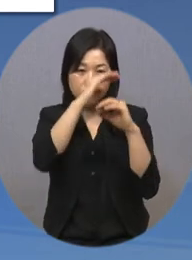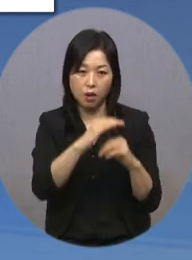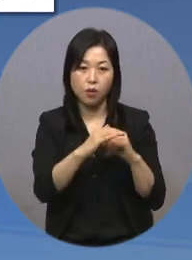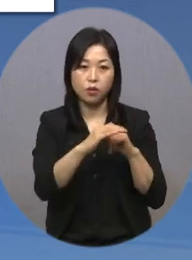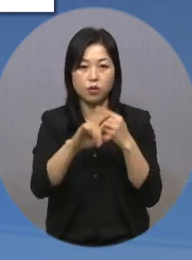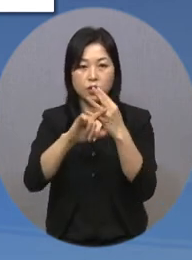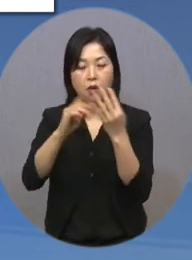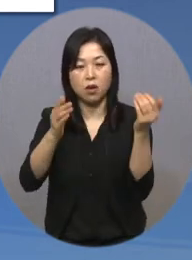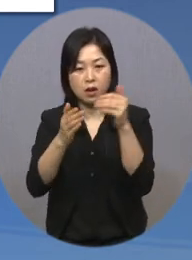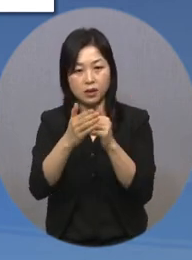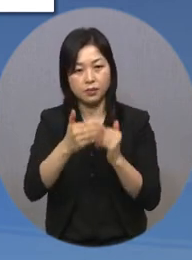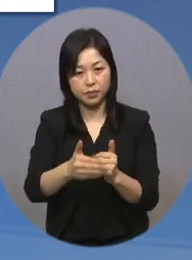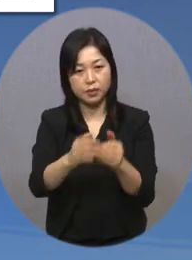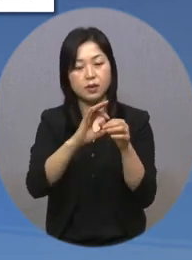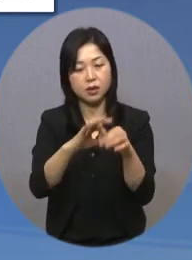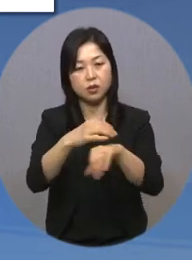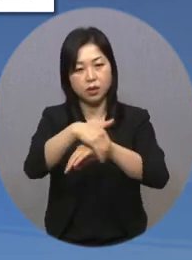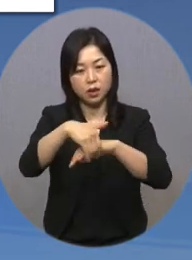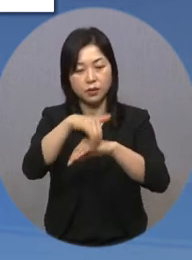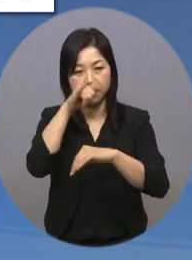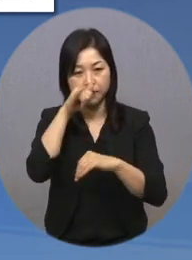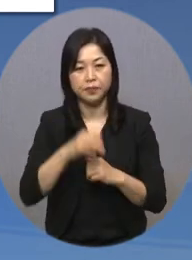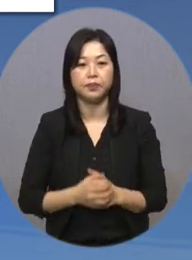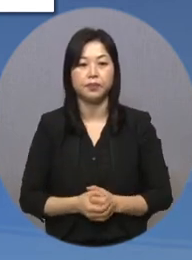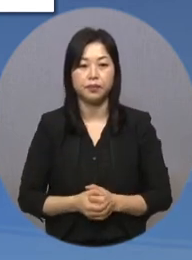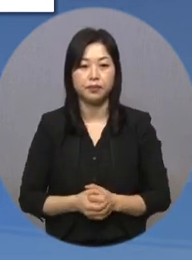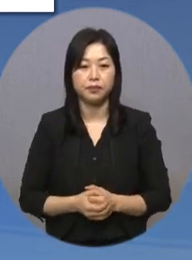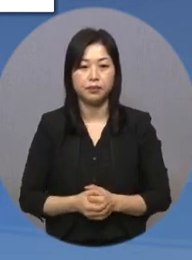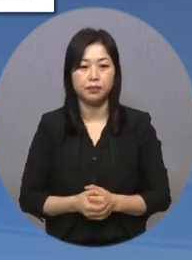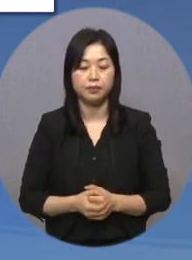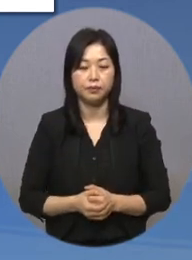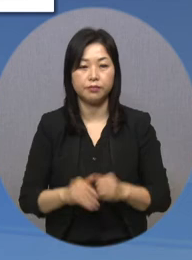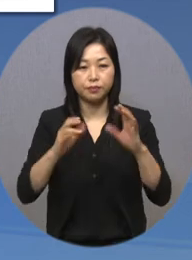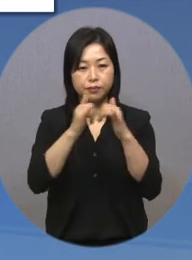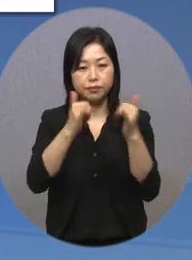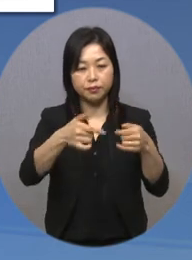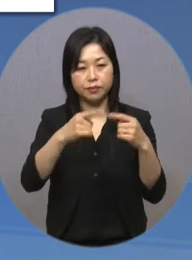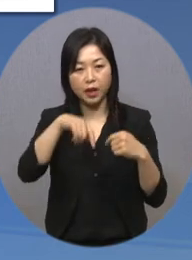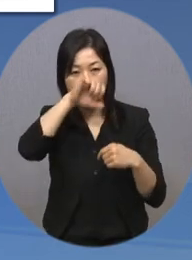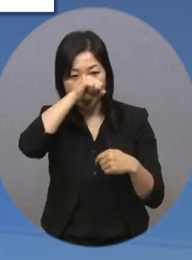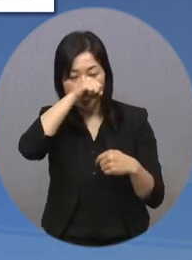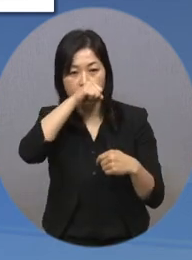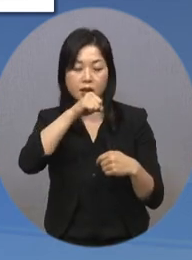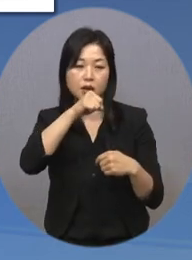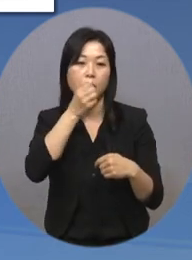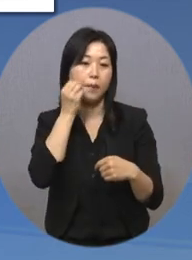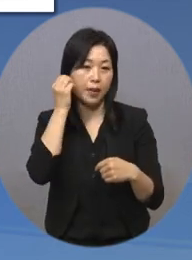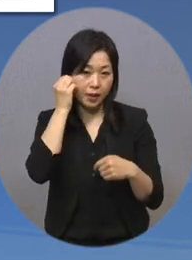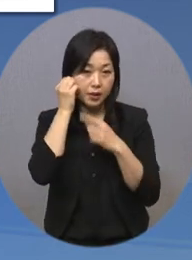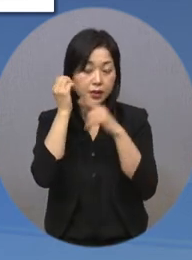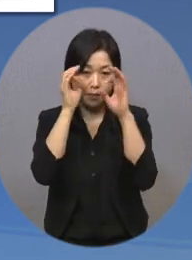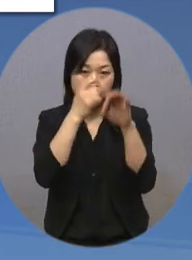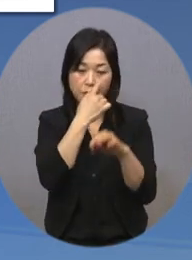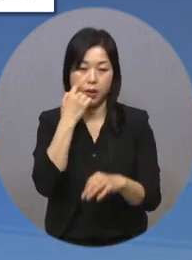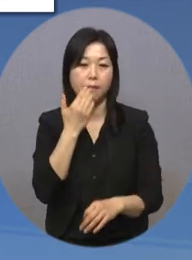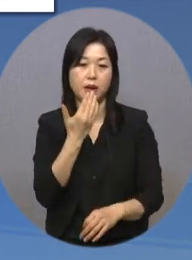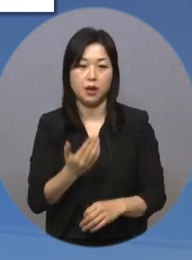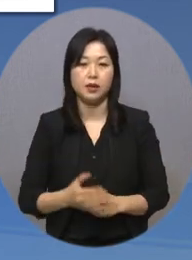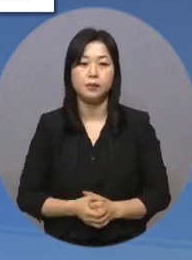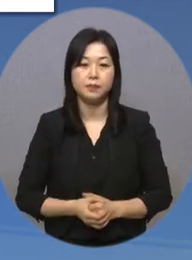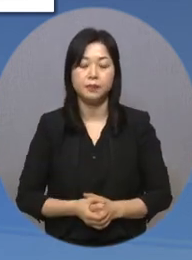4월까지 순차적으로 이어나갈 계획입니다. 자세한 내용은 국민참여예산 누리집에서 확인할 수 있습니다.